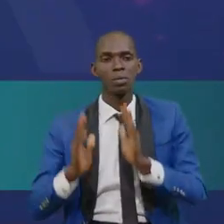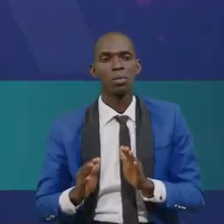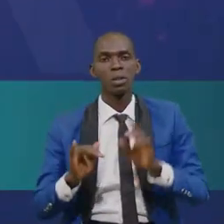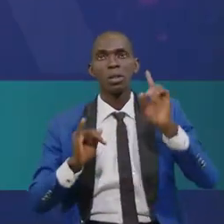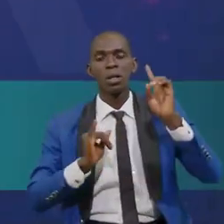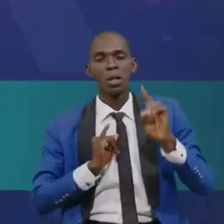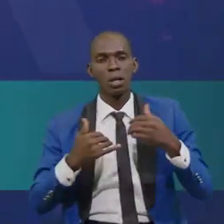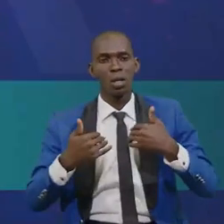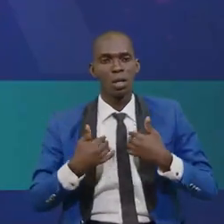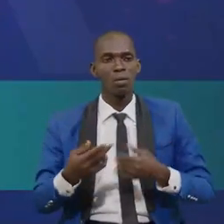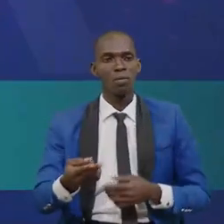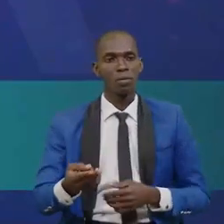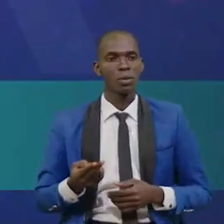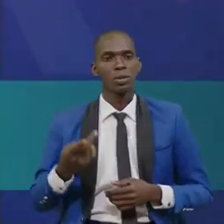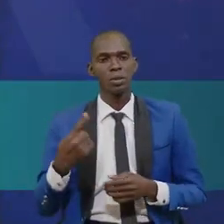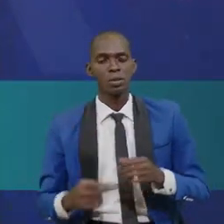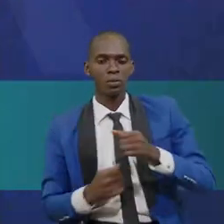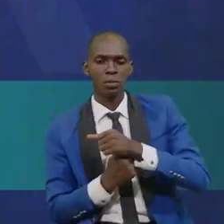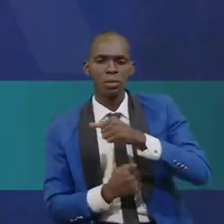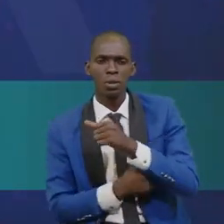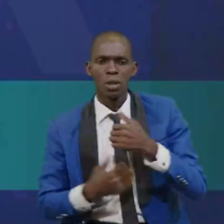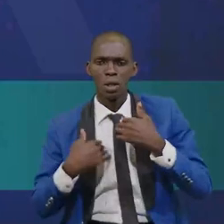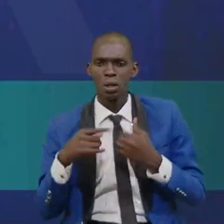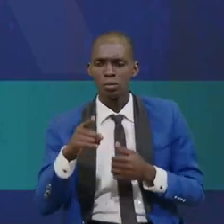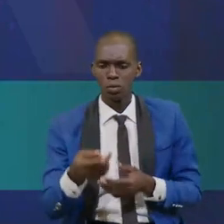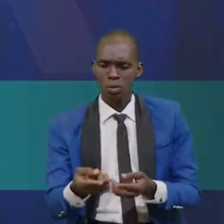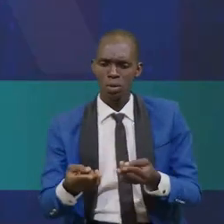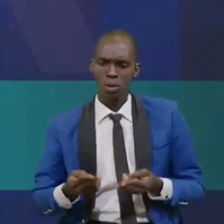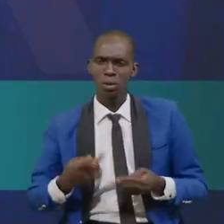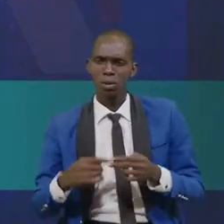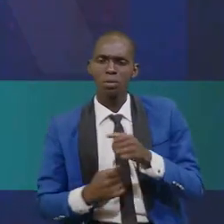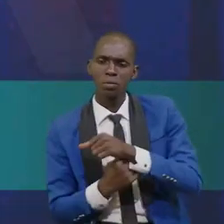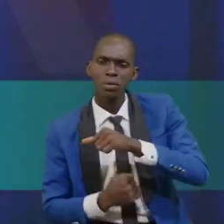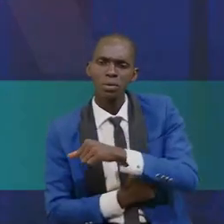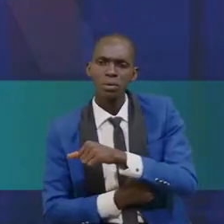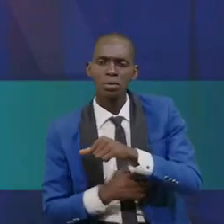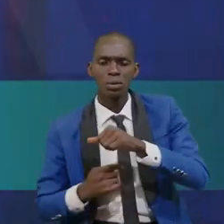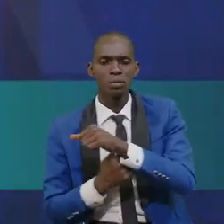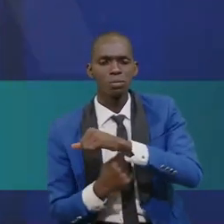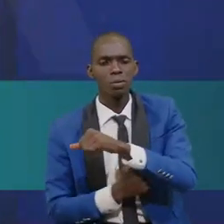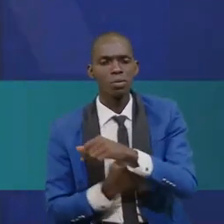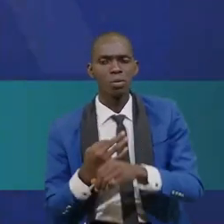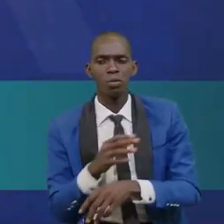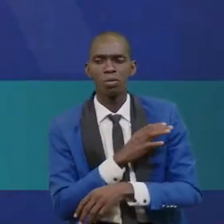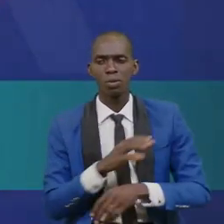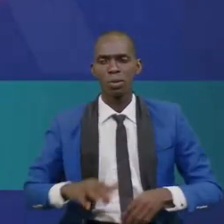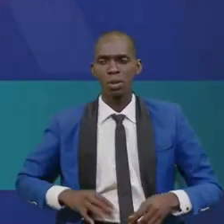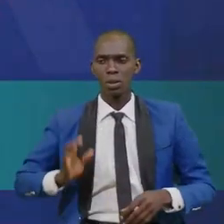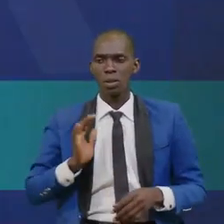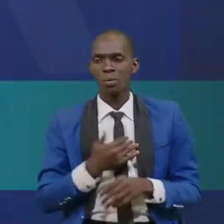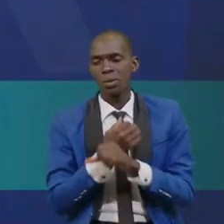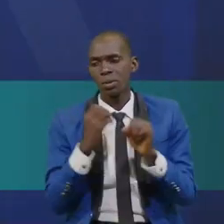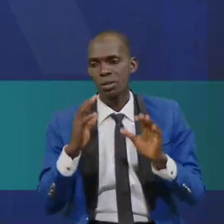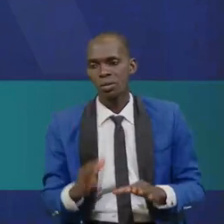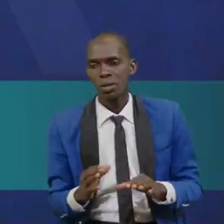autre bâti dessus. Est-ce que tu as posé le fondement? Le fondement de Christ notre sauveur, Christ